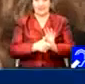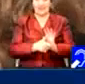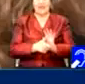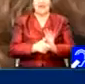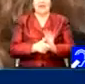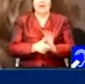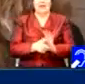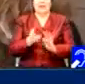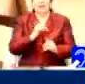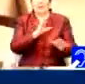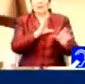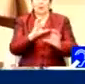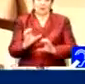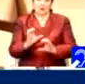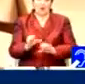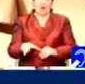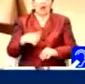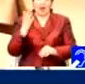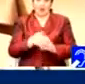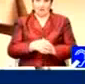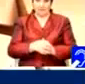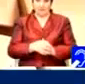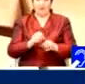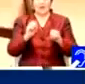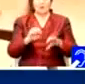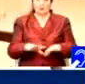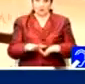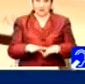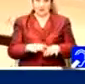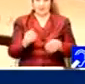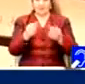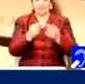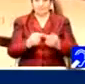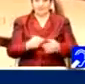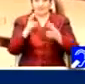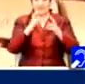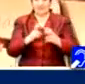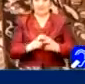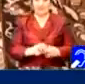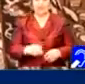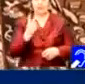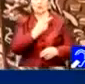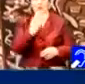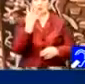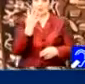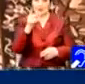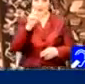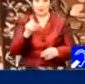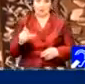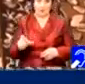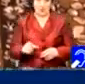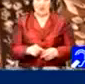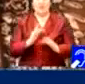de protejare. Am reușit să dezinstituționalizăm circa 24 de beneficiari din